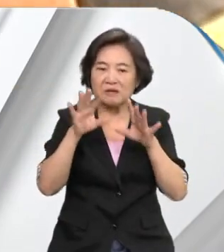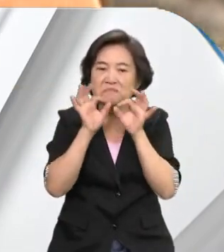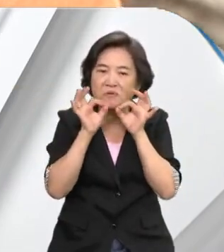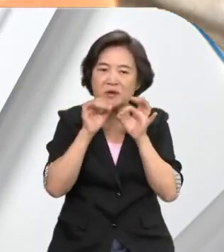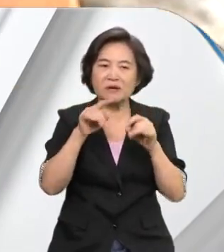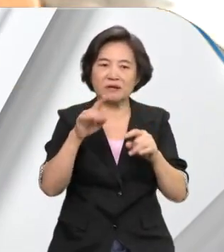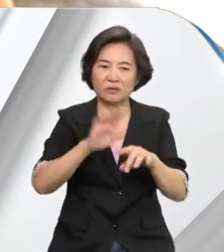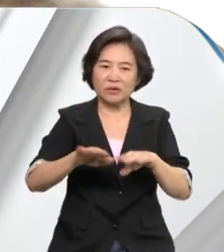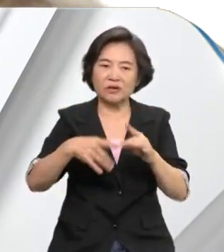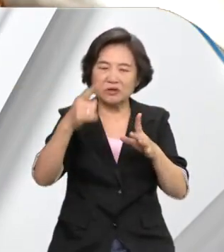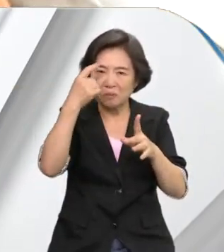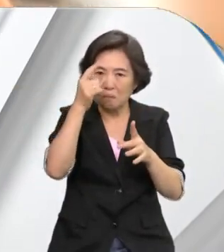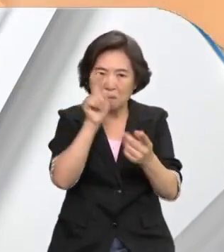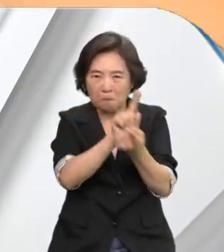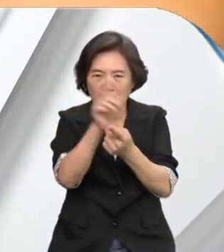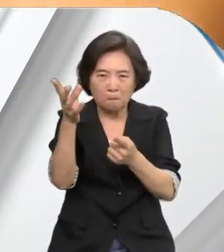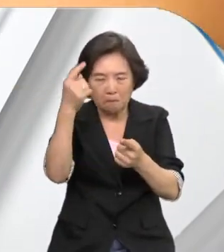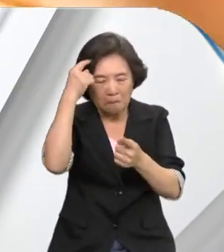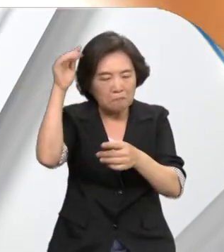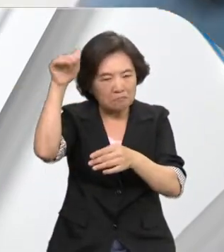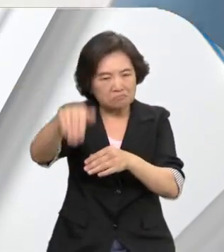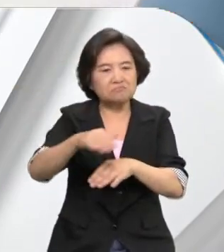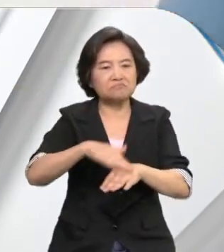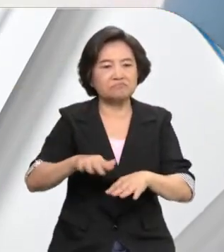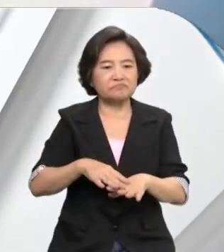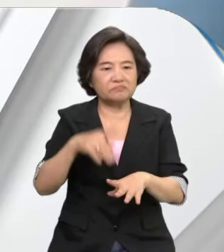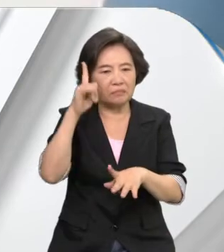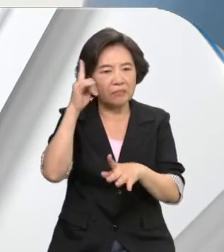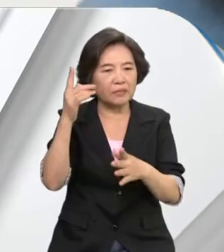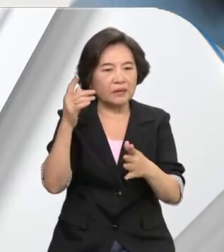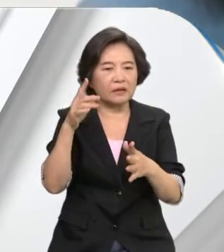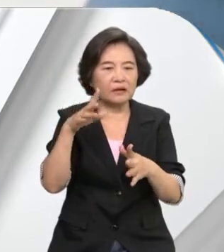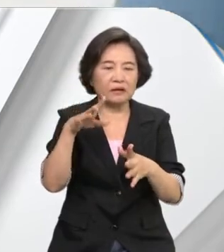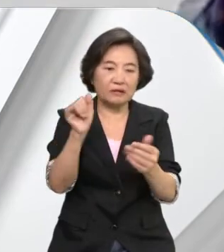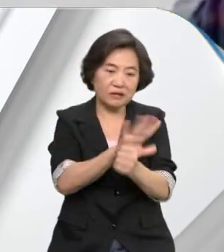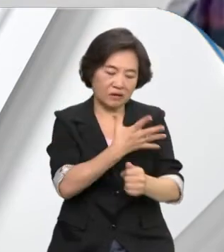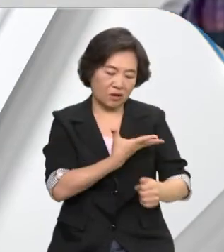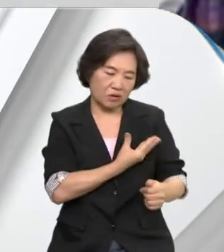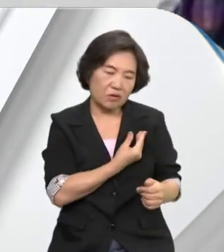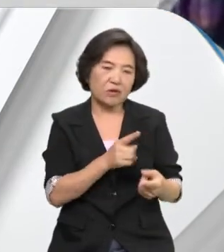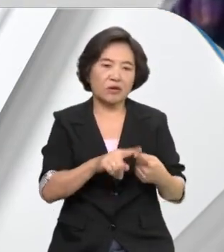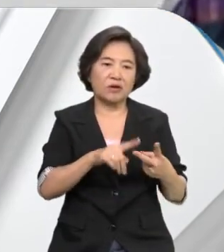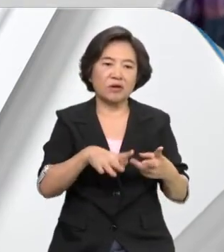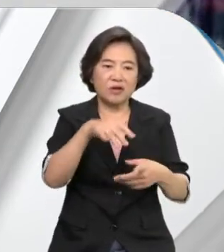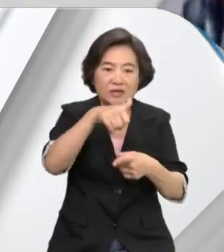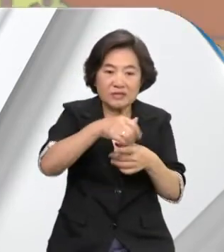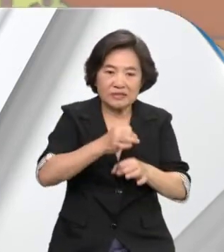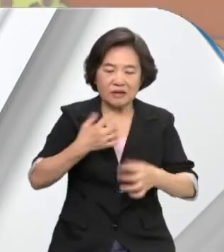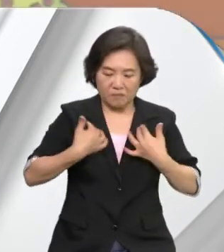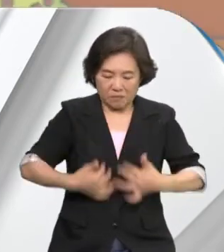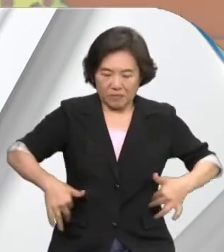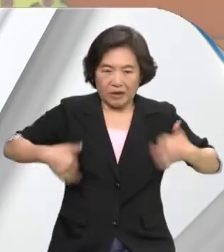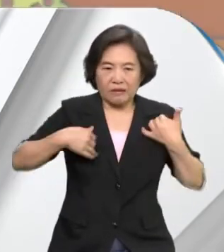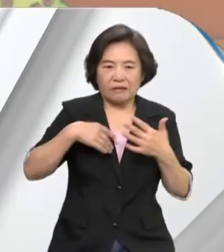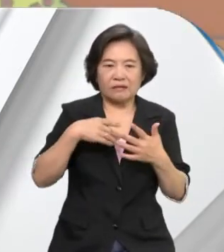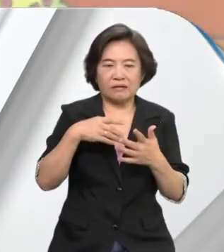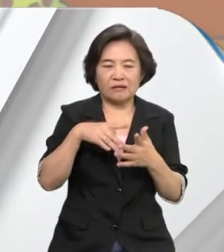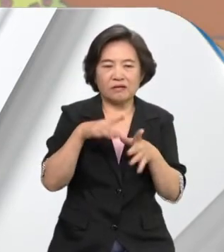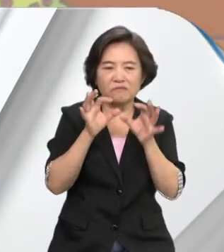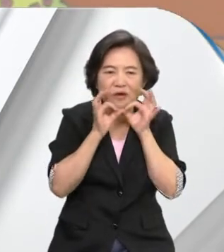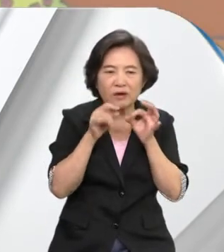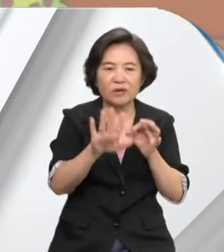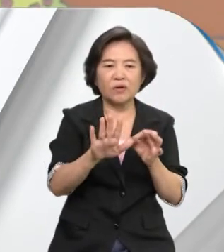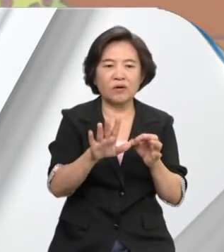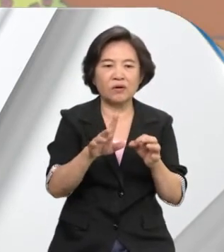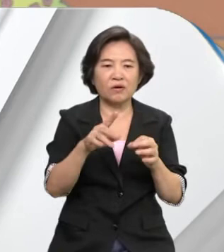认知能力嘅问题， 甚至于长久会影响到他的心血管疾病。甚至于肺癌、癌症的风险，